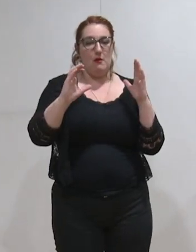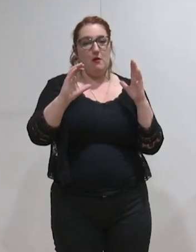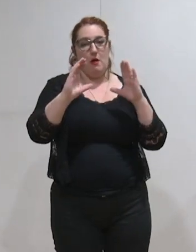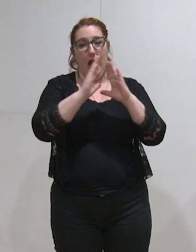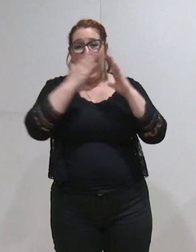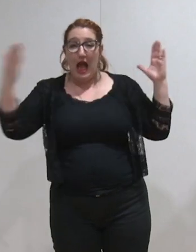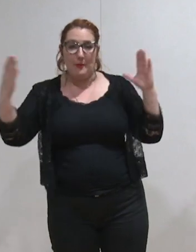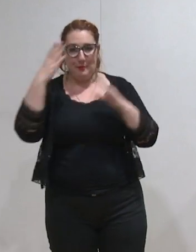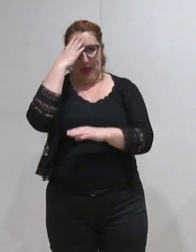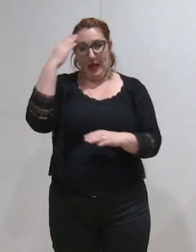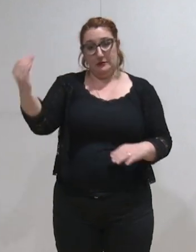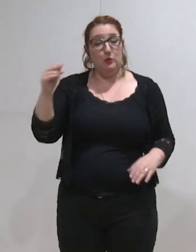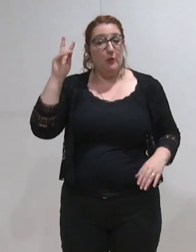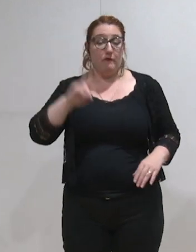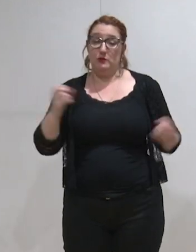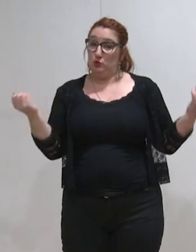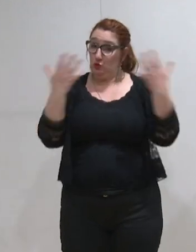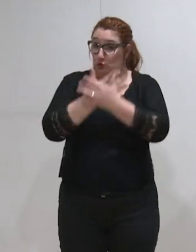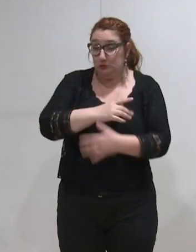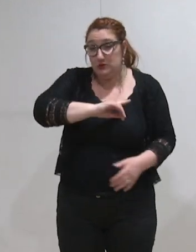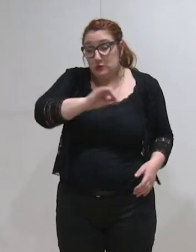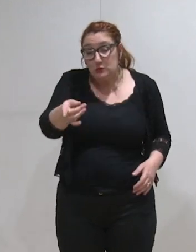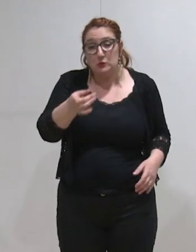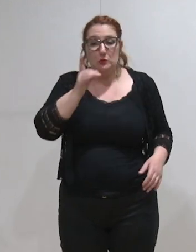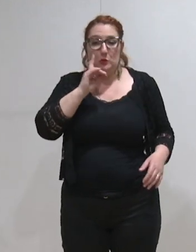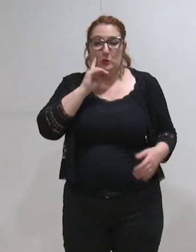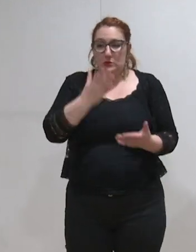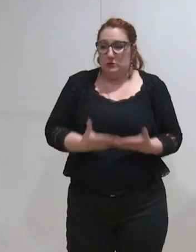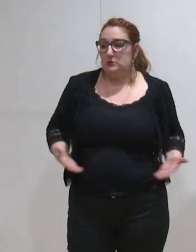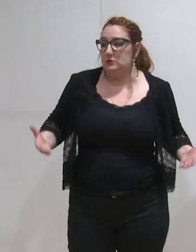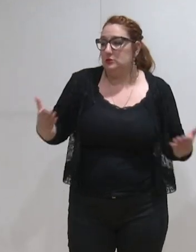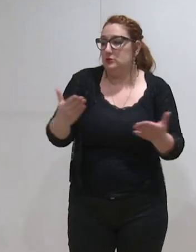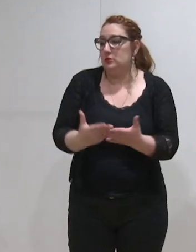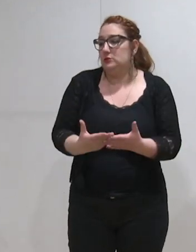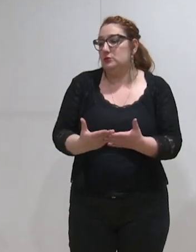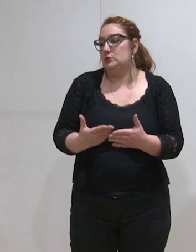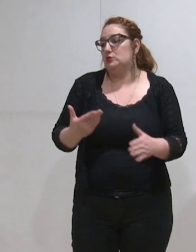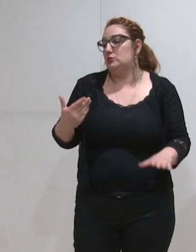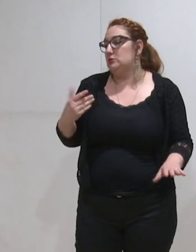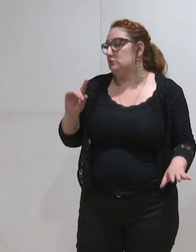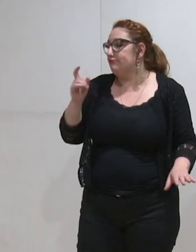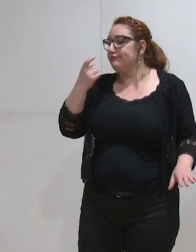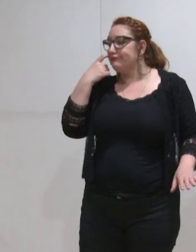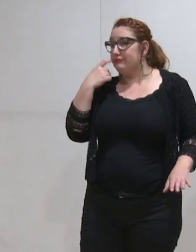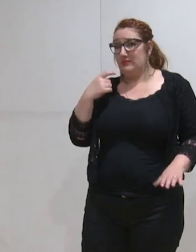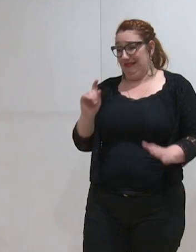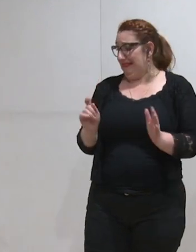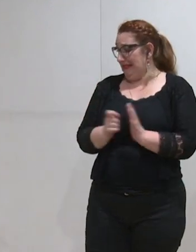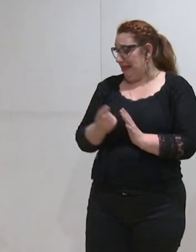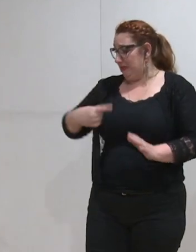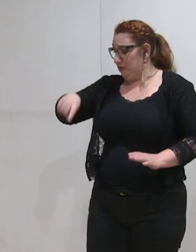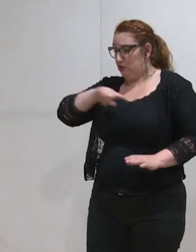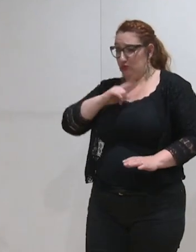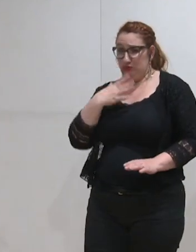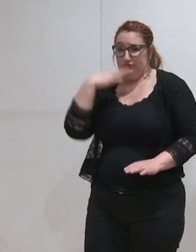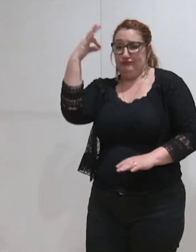il est difficile de faire bouger des situations que nous avons pris dont nous avons pris connaissance en arrivant et il s'agit là